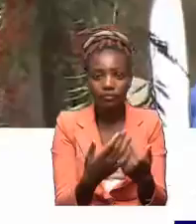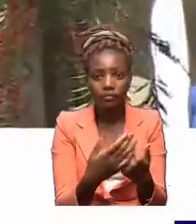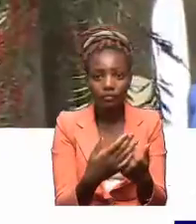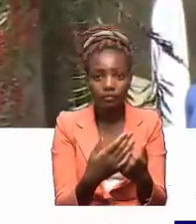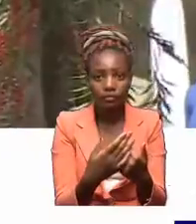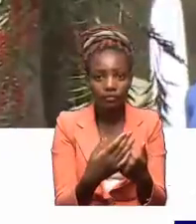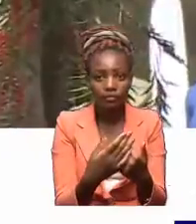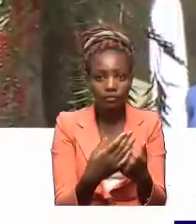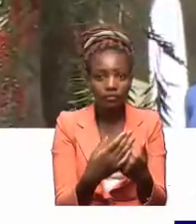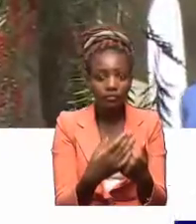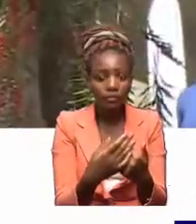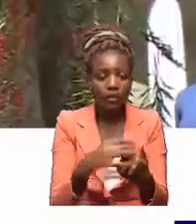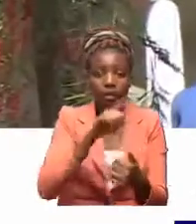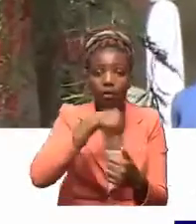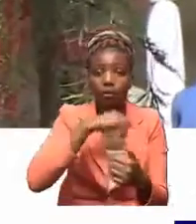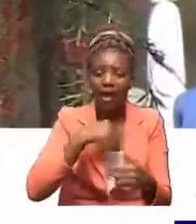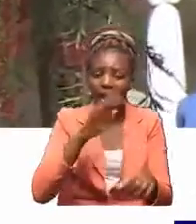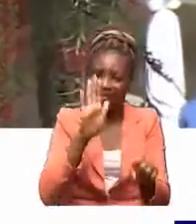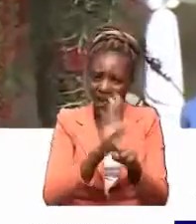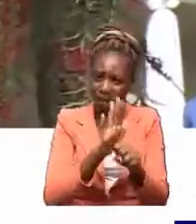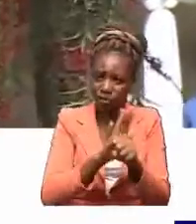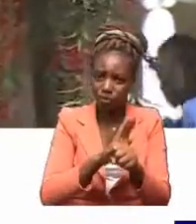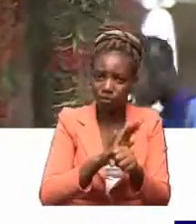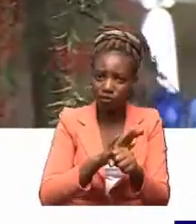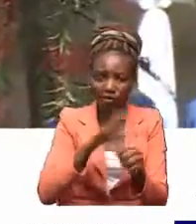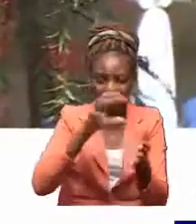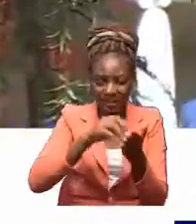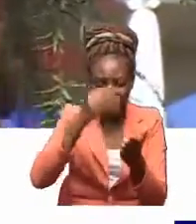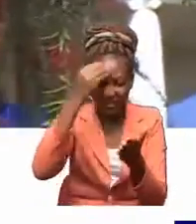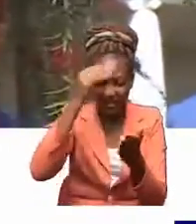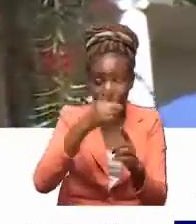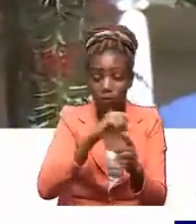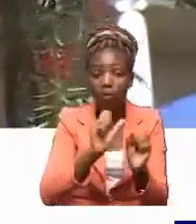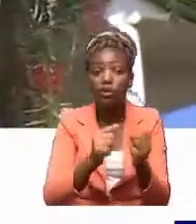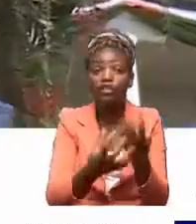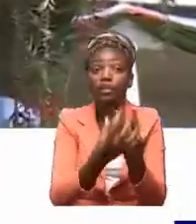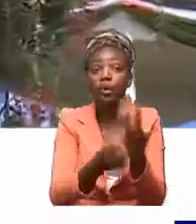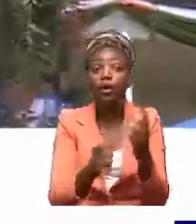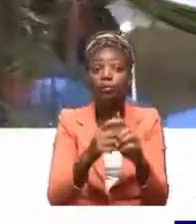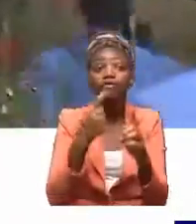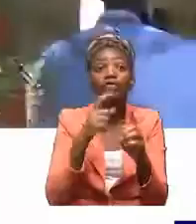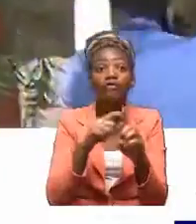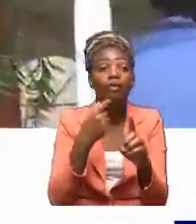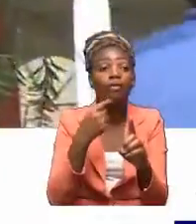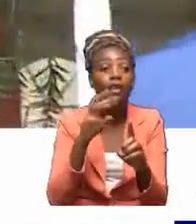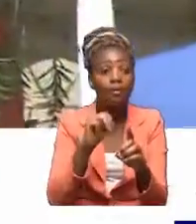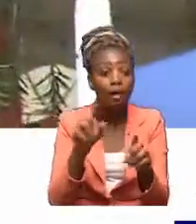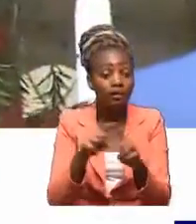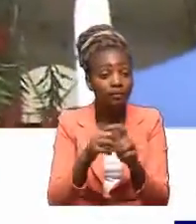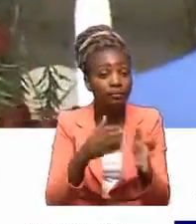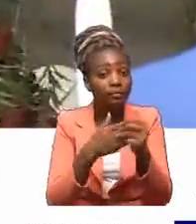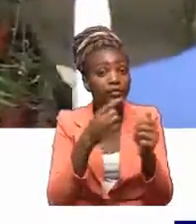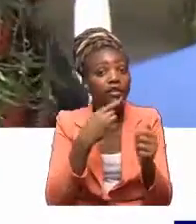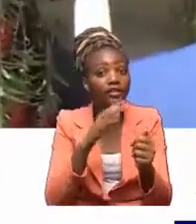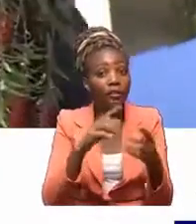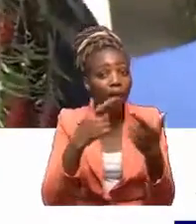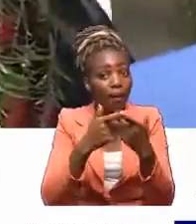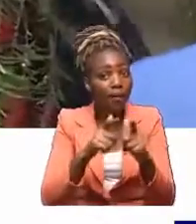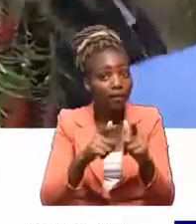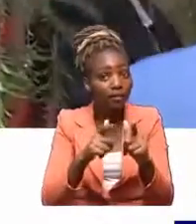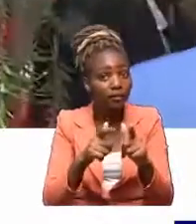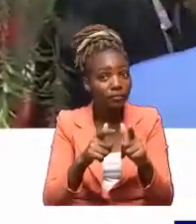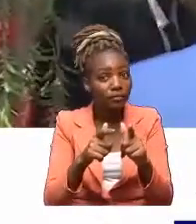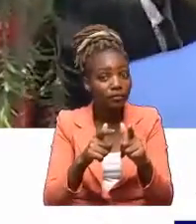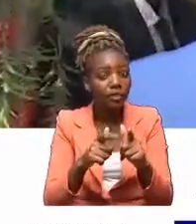kuna masomo chungu nzima ambayo tunaweza kupick from his character na uongozi wake. Lakini ya zaidi ni kwamba